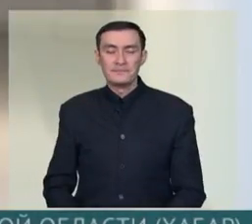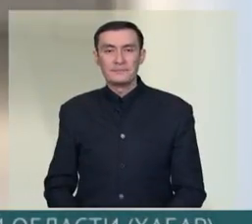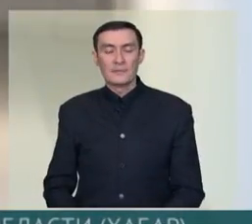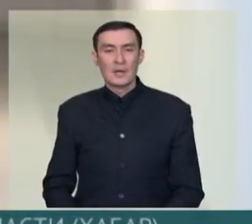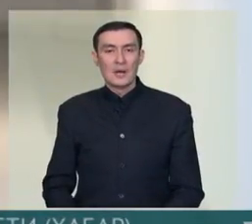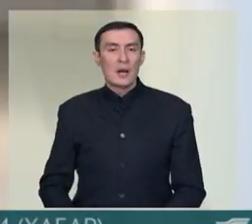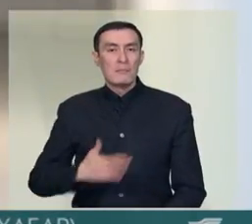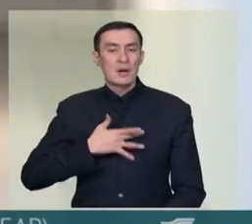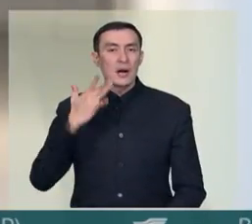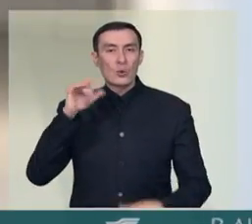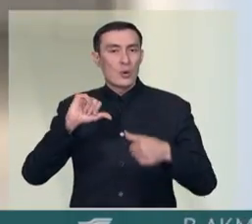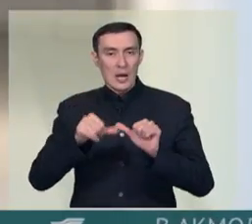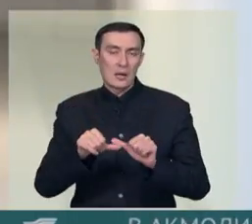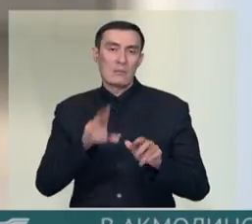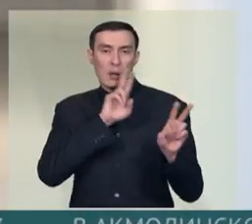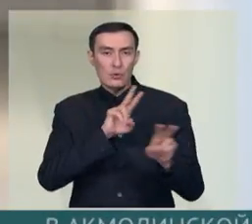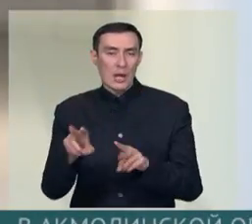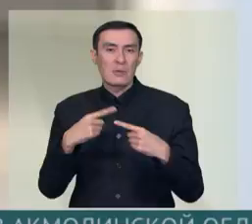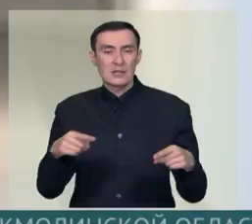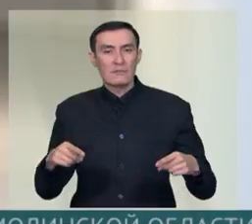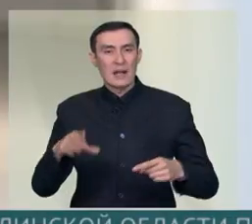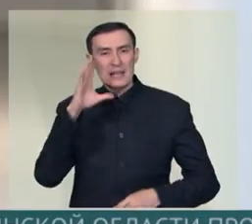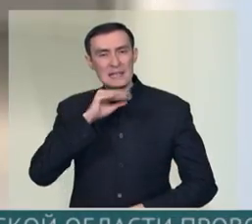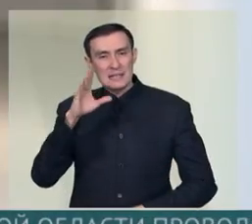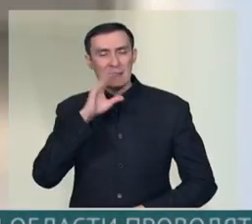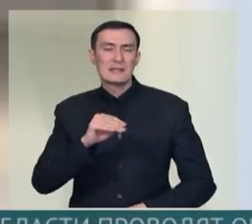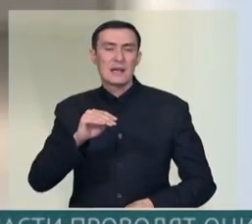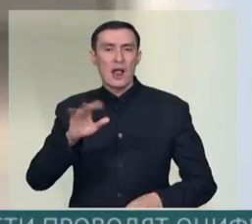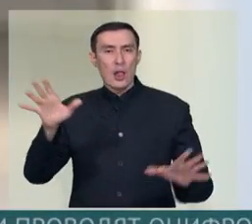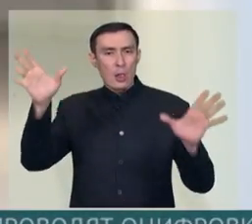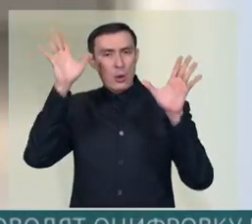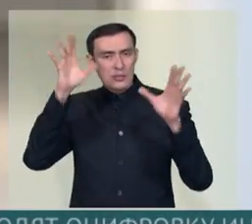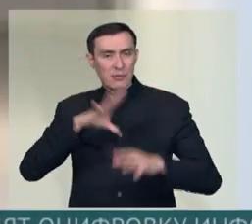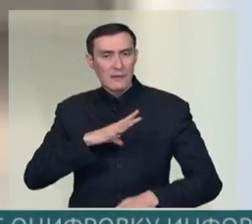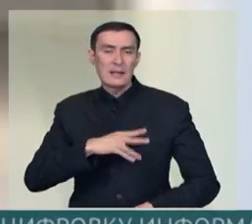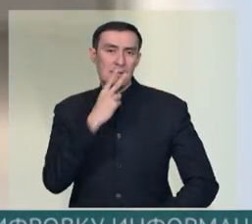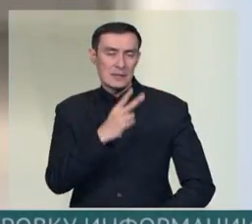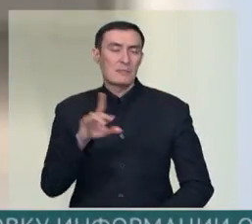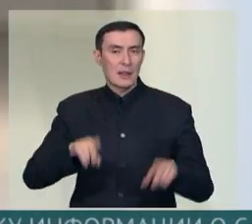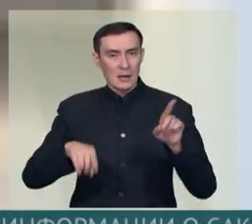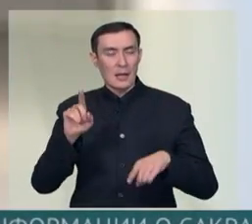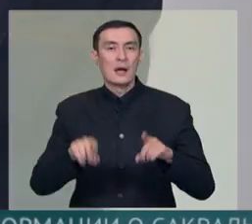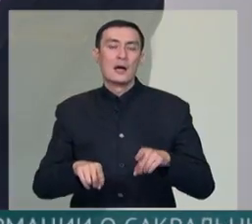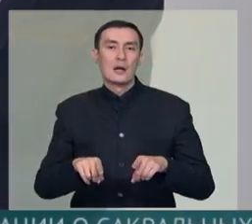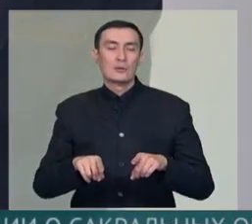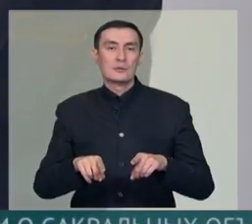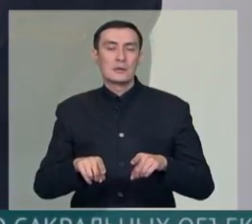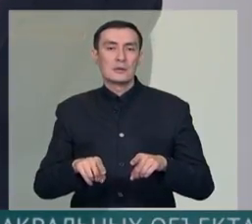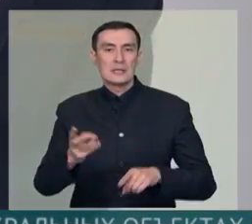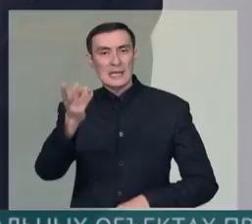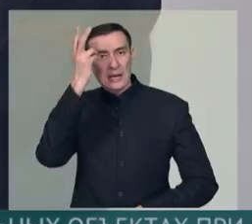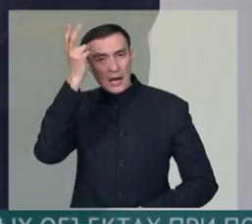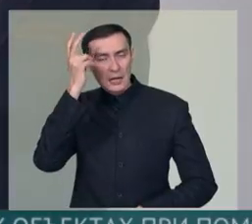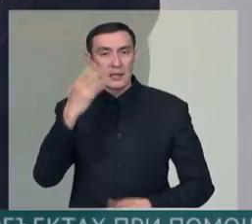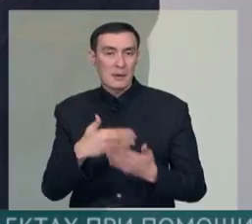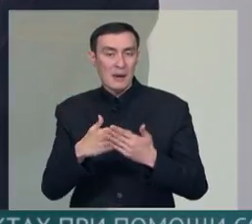Вообще мы регулярно наблюдаем всяких лис, барсуков, лосей даже иногда, то есть сайгак. То есть если